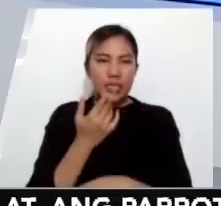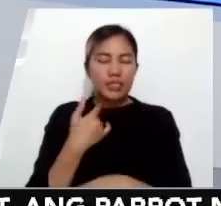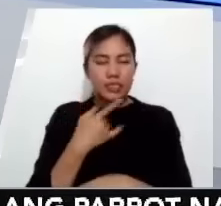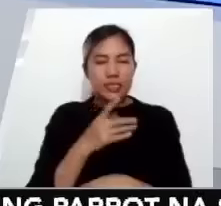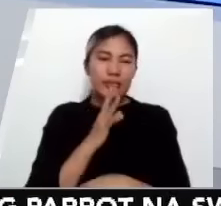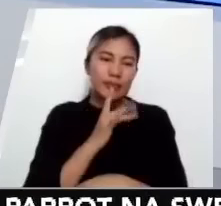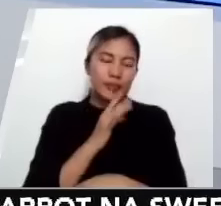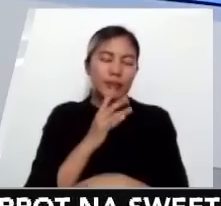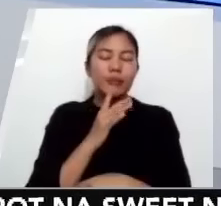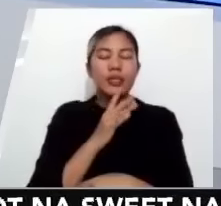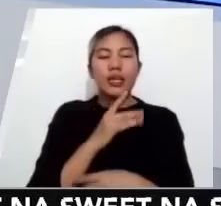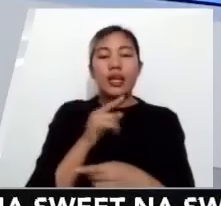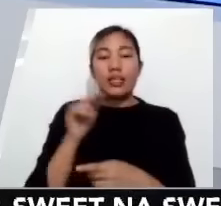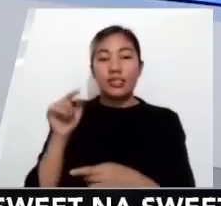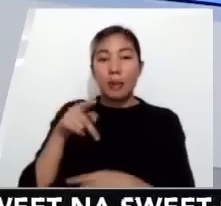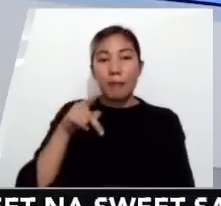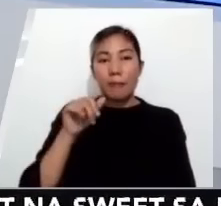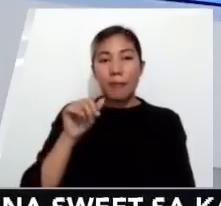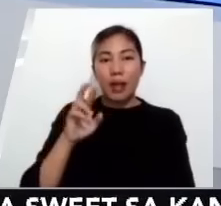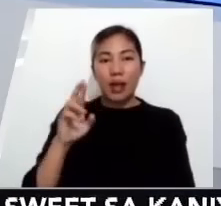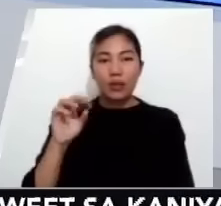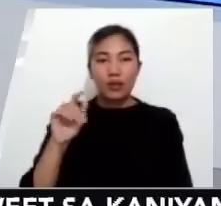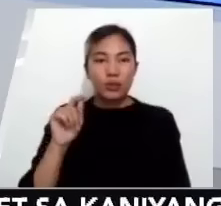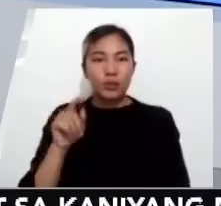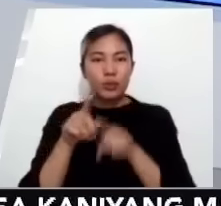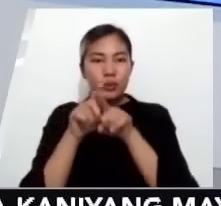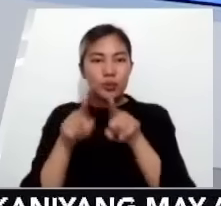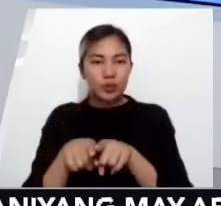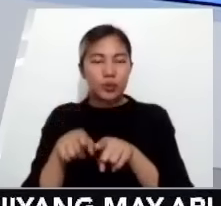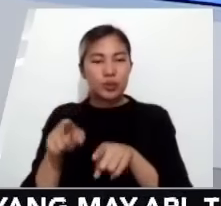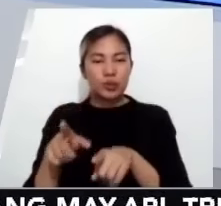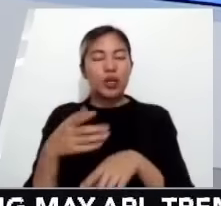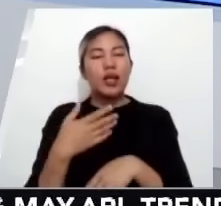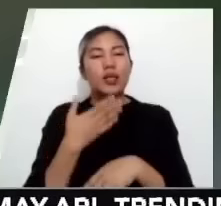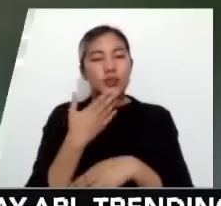Yarn. Winner din sa kanyang pet love language.